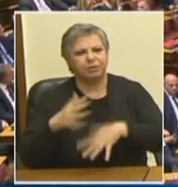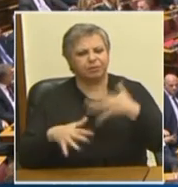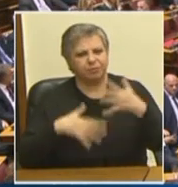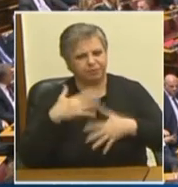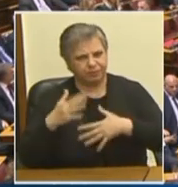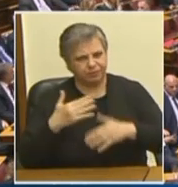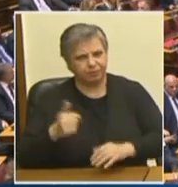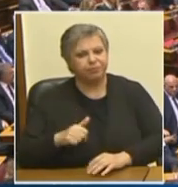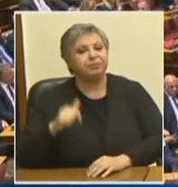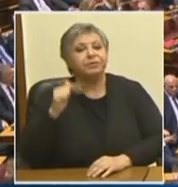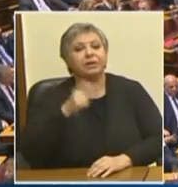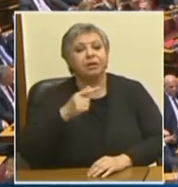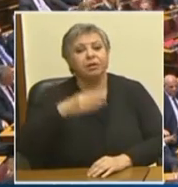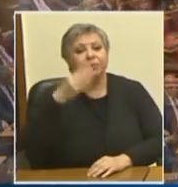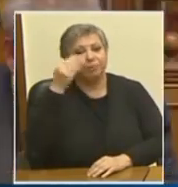Κύριε Μητσοτάκη,